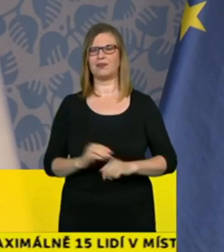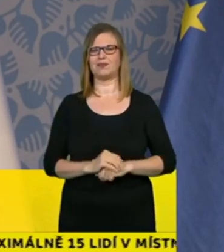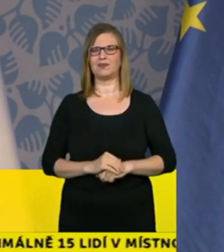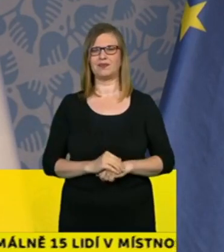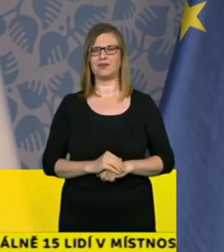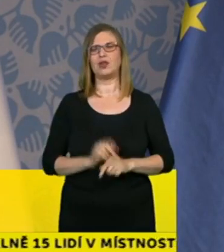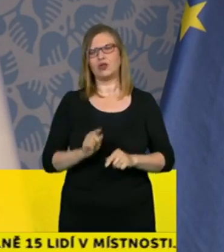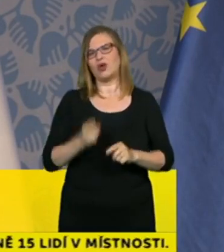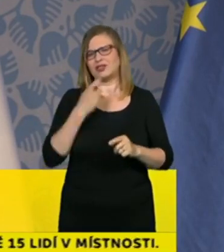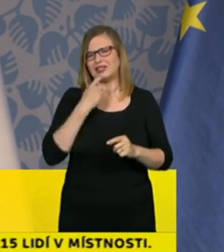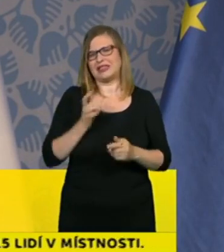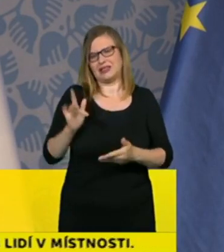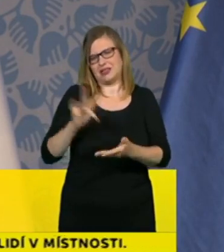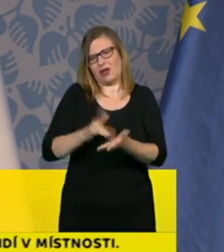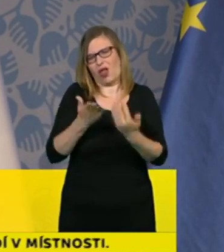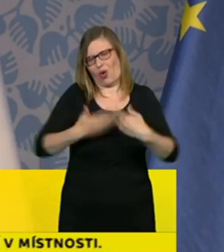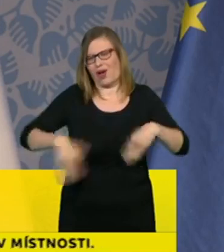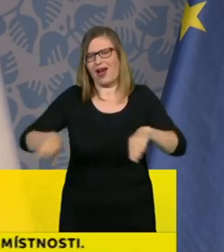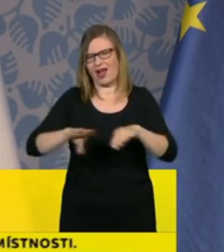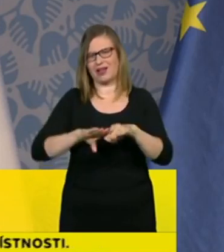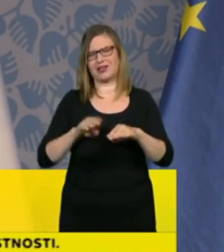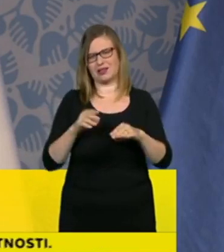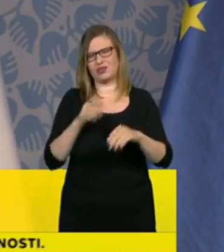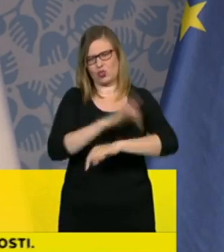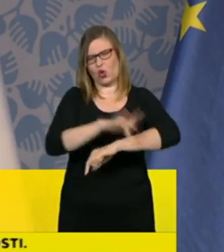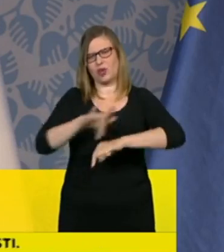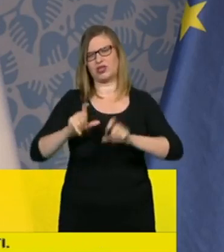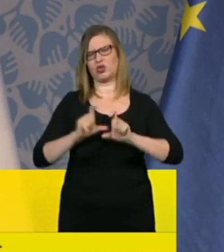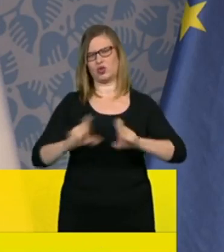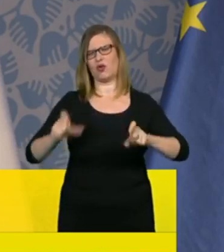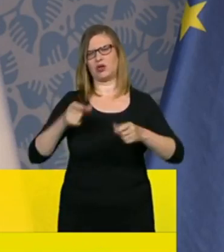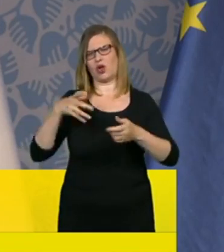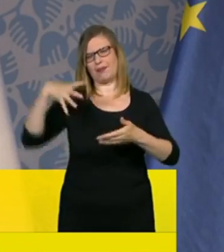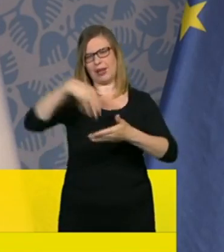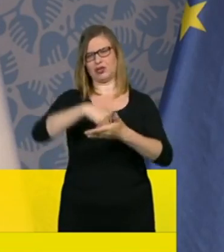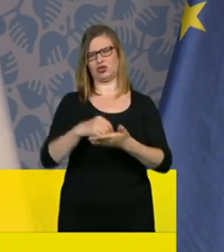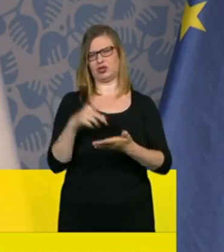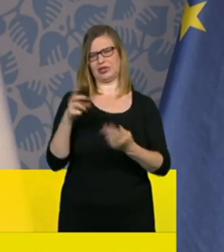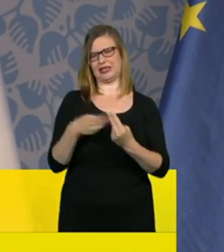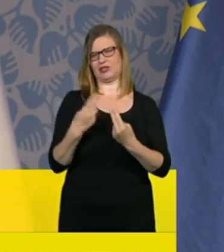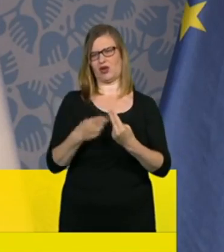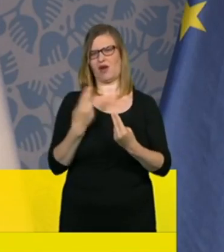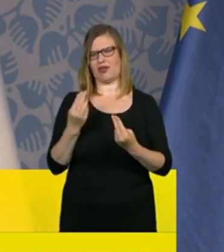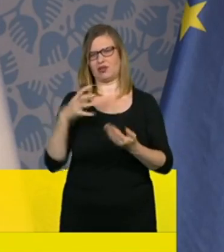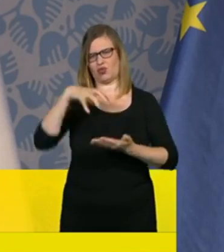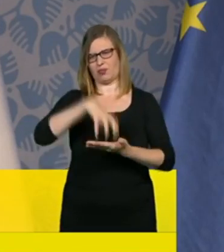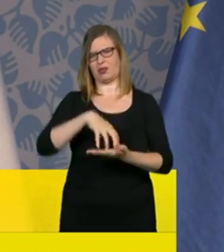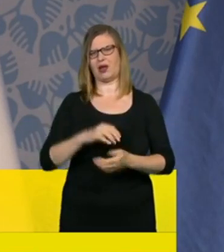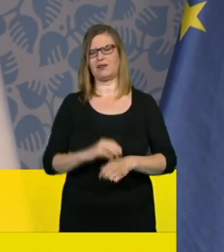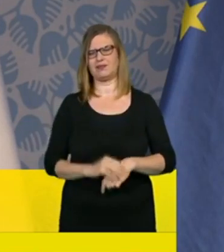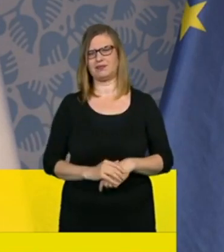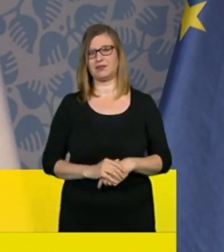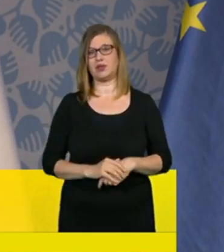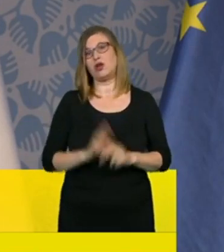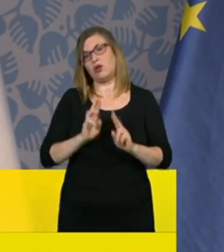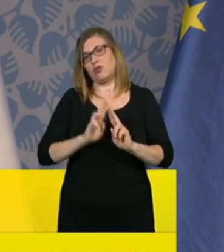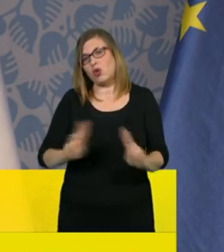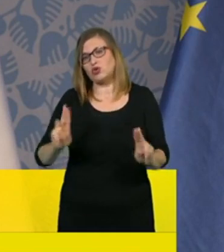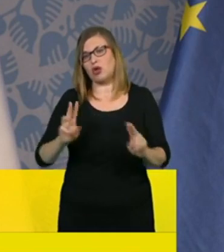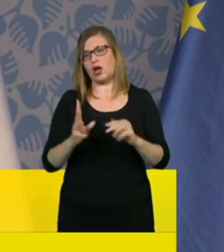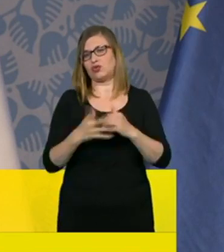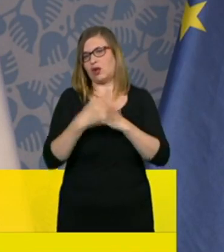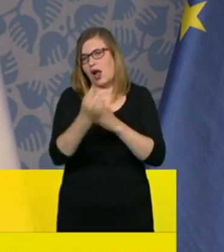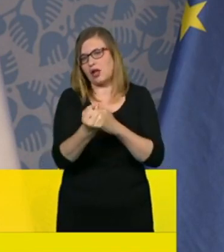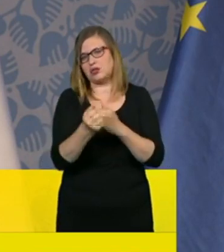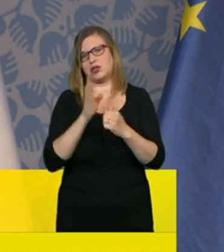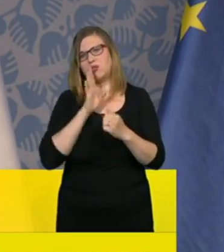které chrání rizikové skupiny. Uvidíme, můžeme se k tomu vrátit později, ale v tuto chvíli to